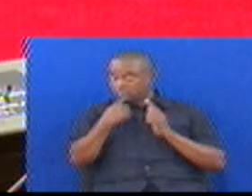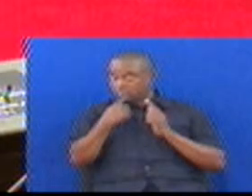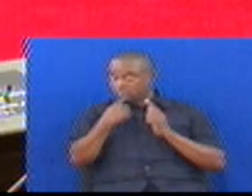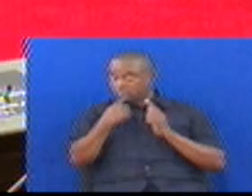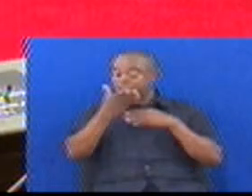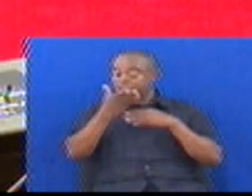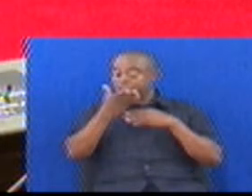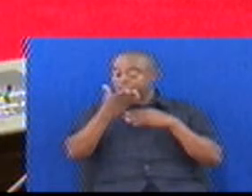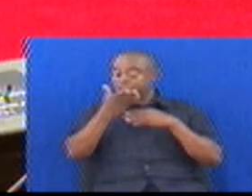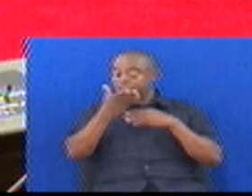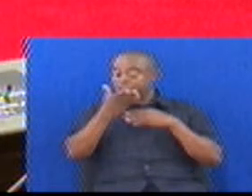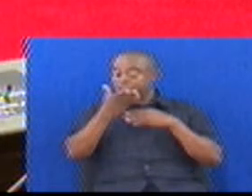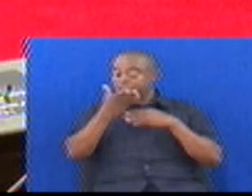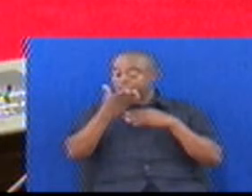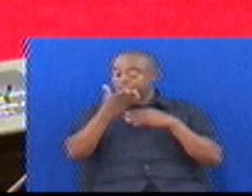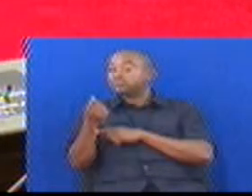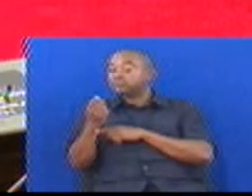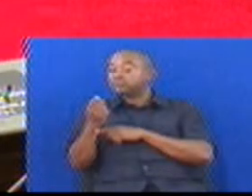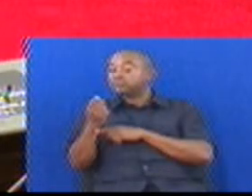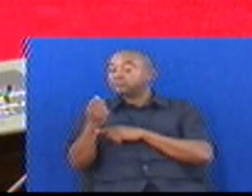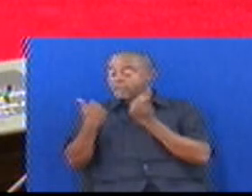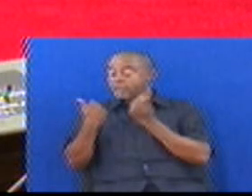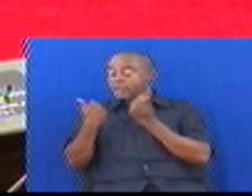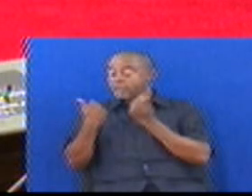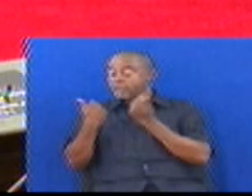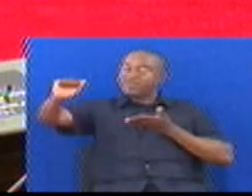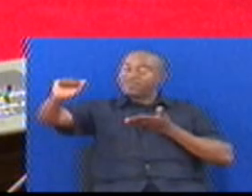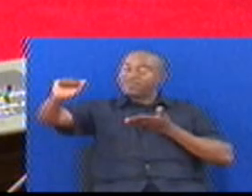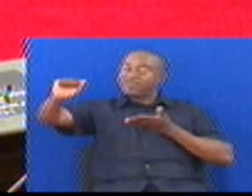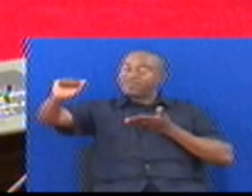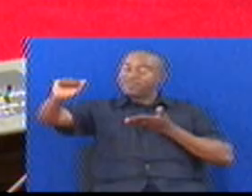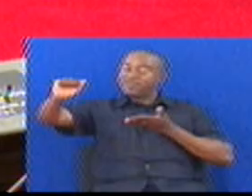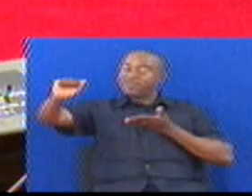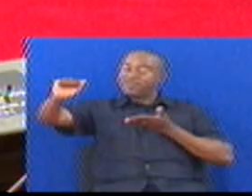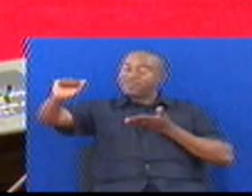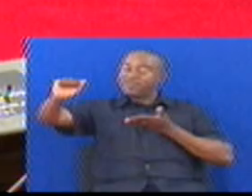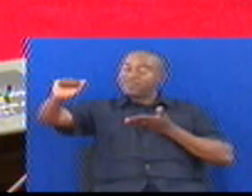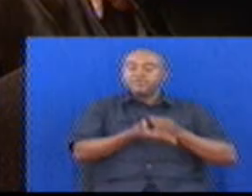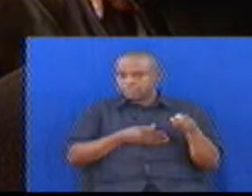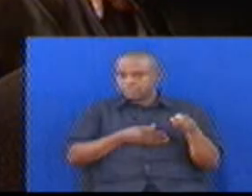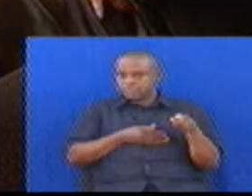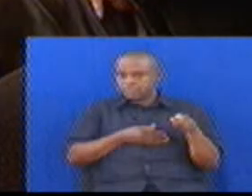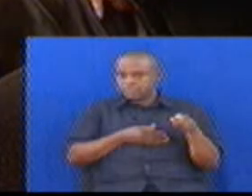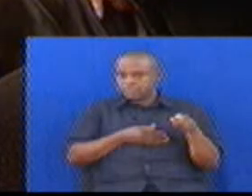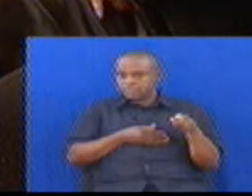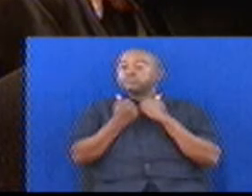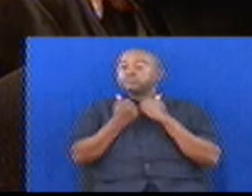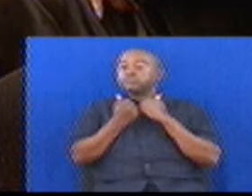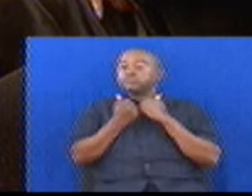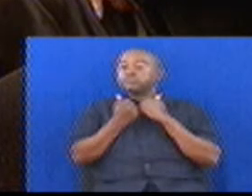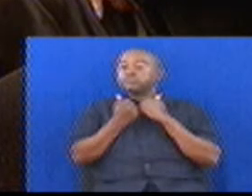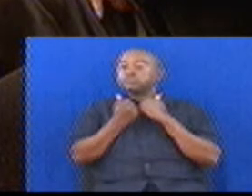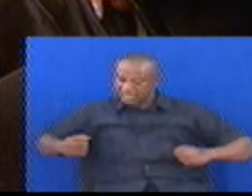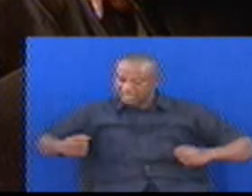IMF imeridhia kuifutia Tanzania mikopo kupitia mpango wa waafa.